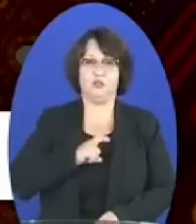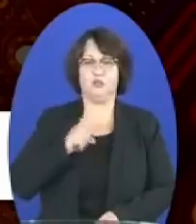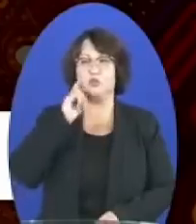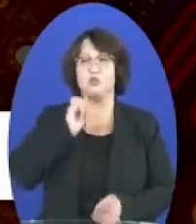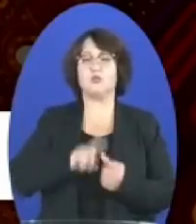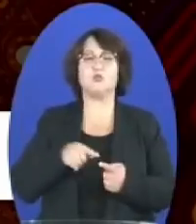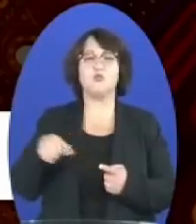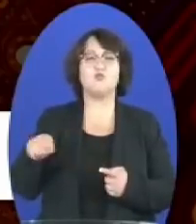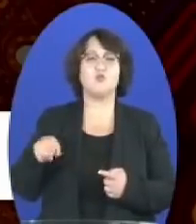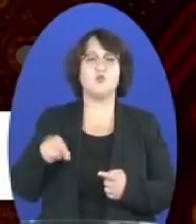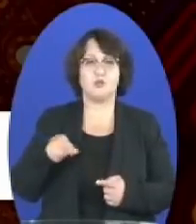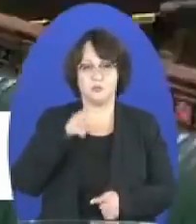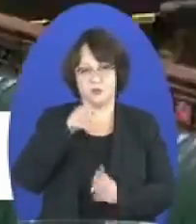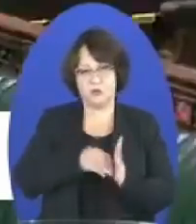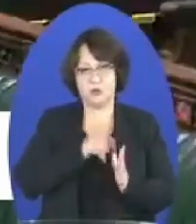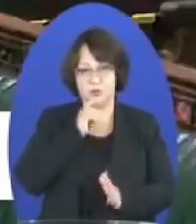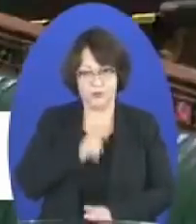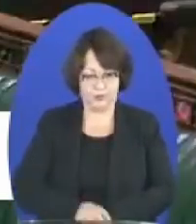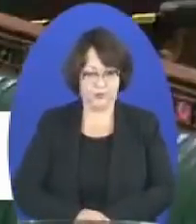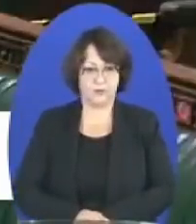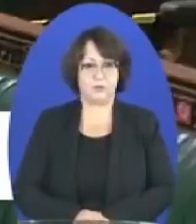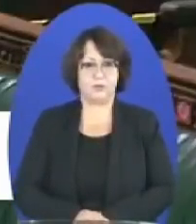байна.